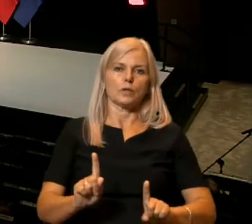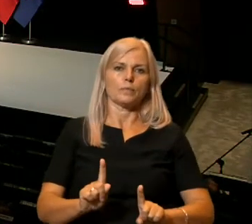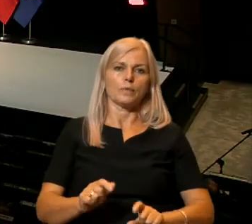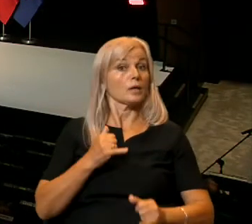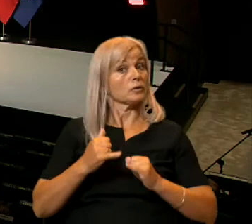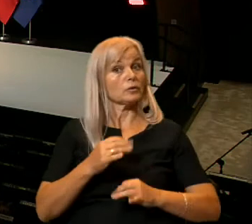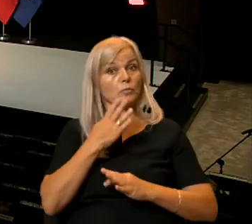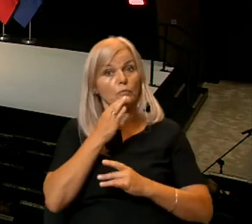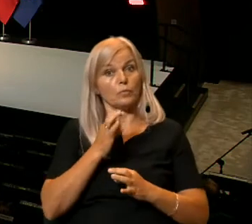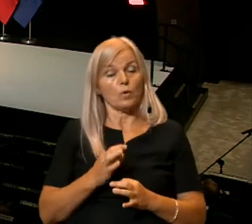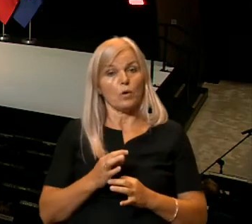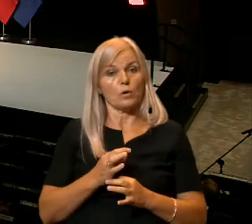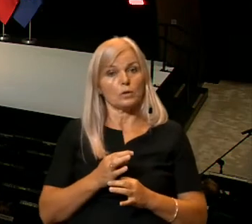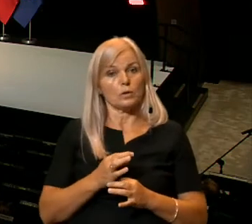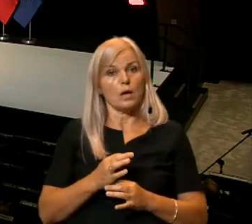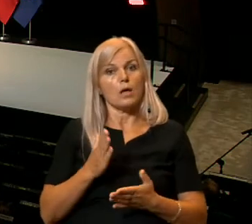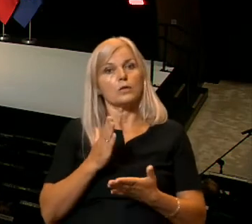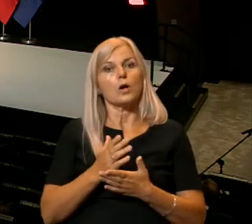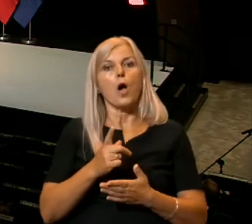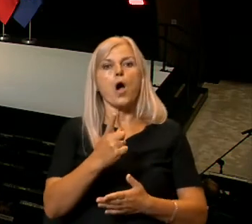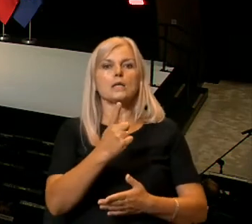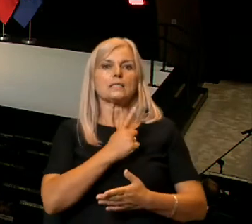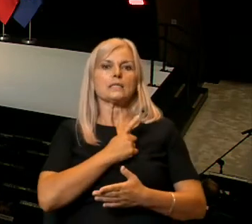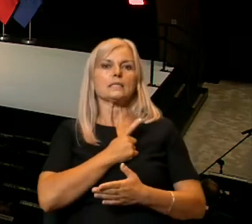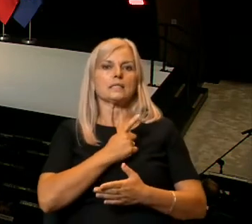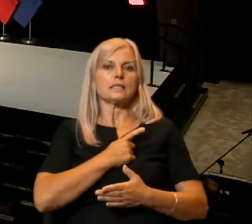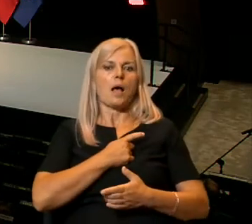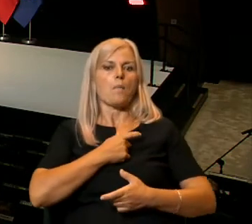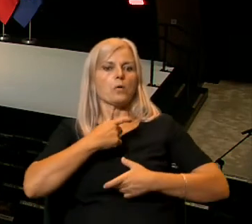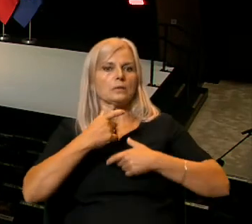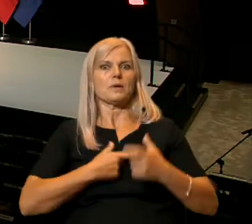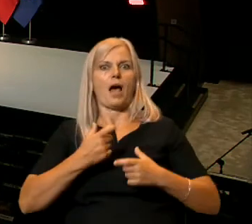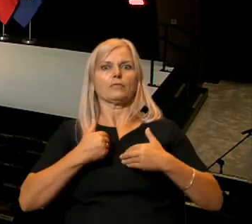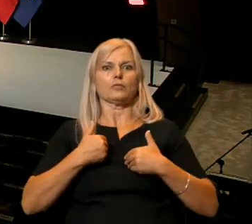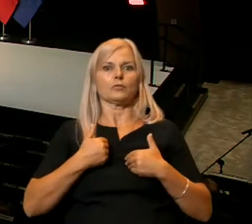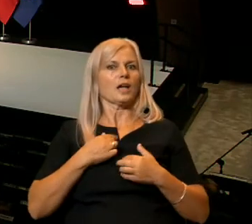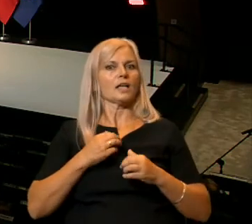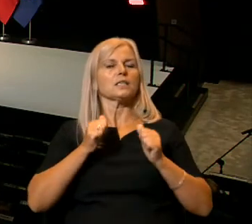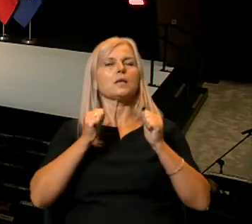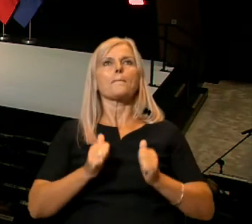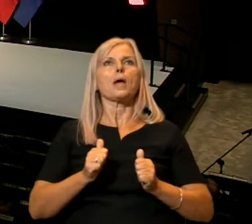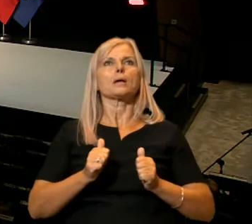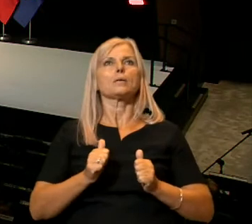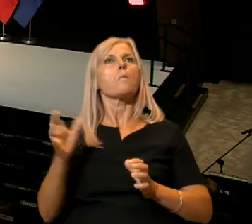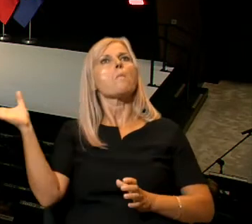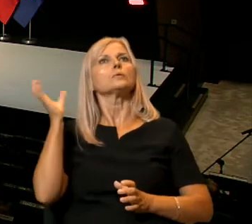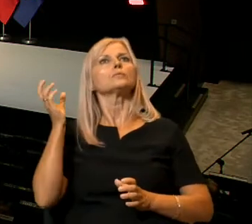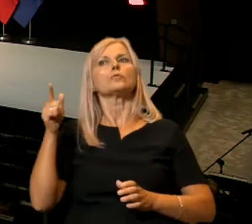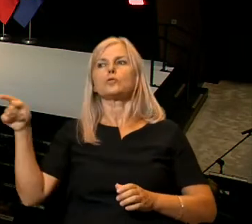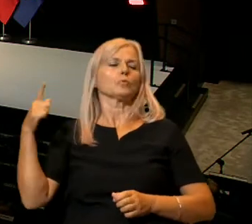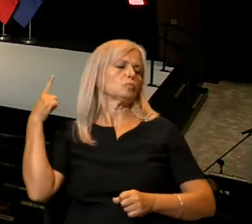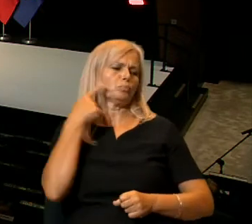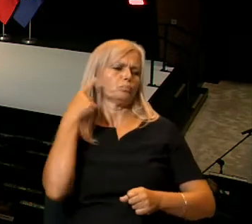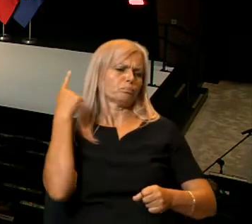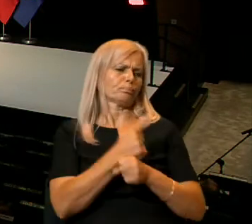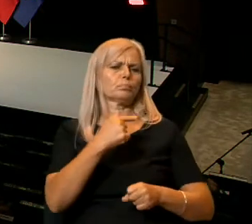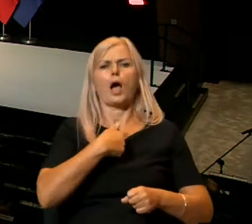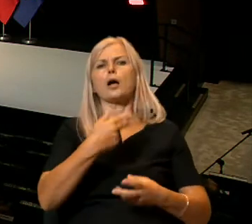jeśli chodzi o samosprawczość, poczucie sprawczości, nie chodzi o to, że jestem biernie posłuszny, ale to